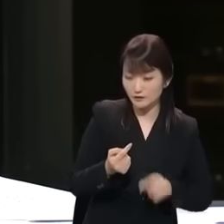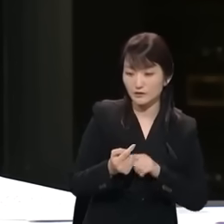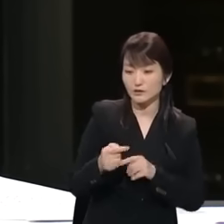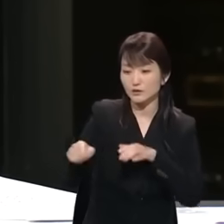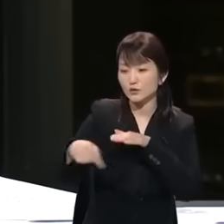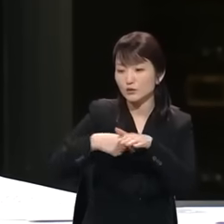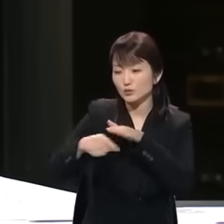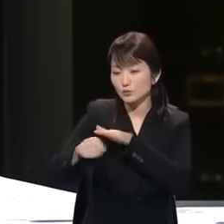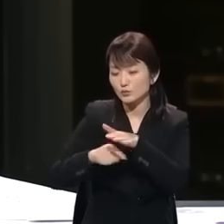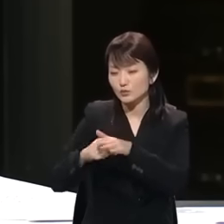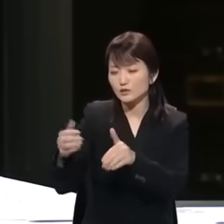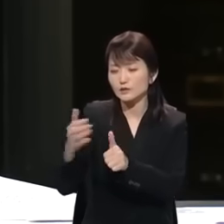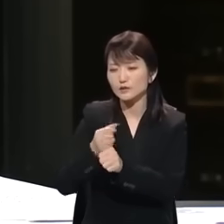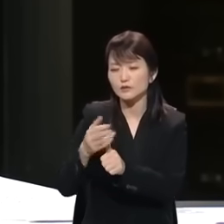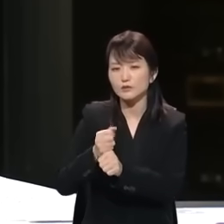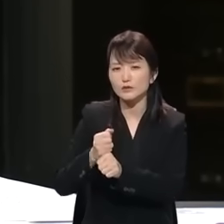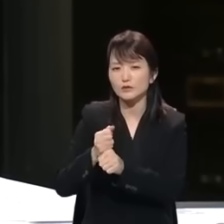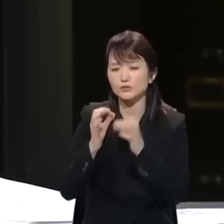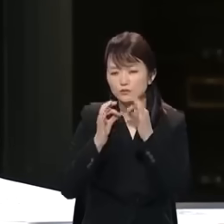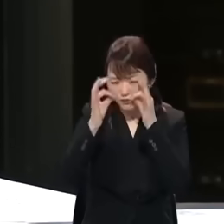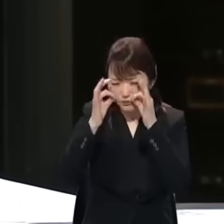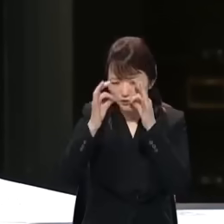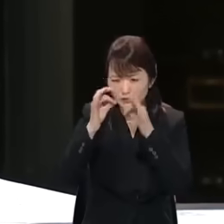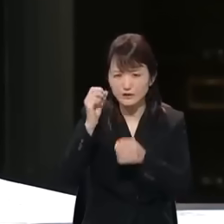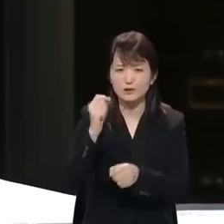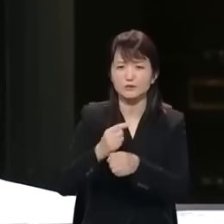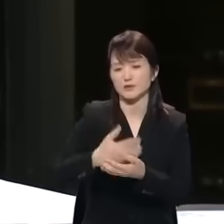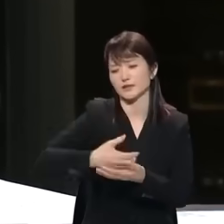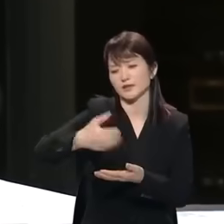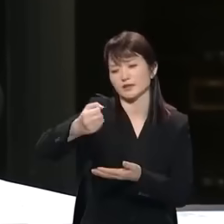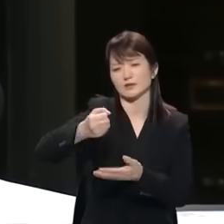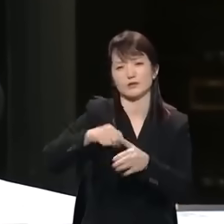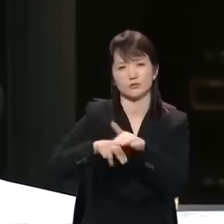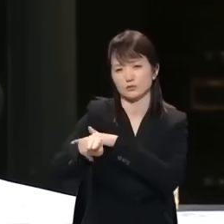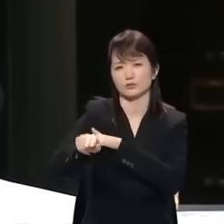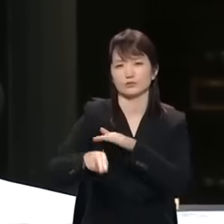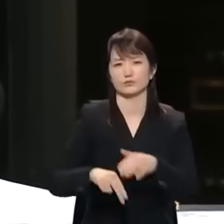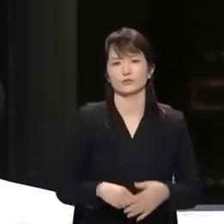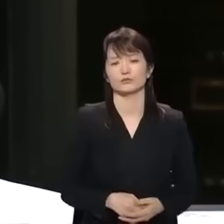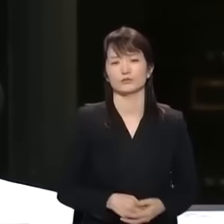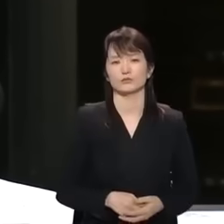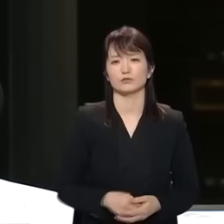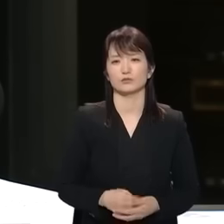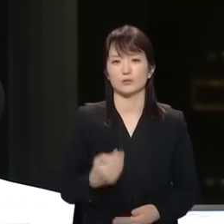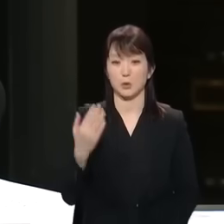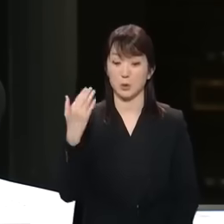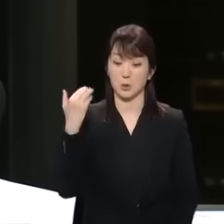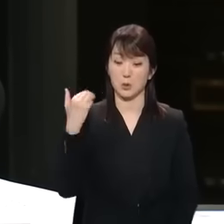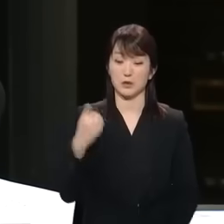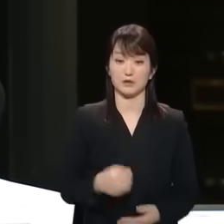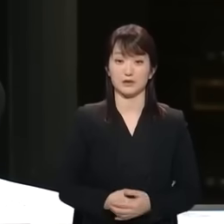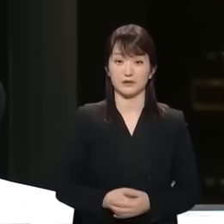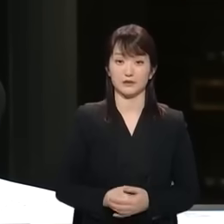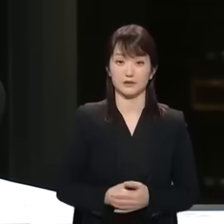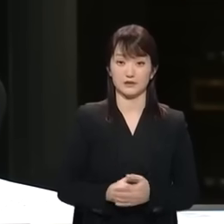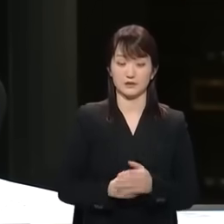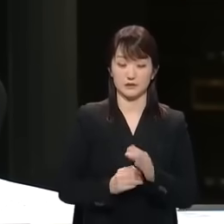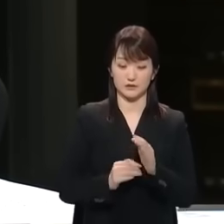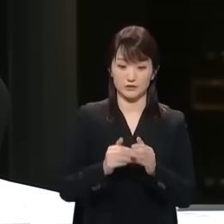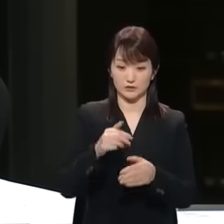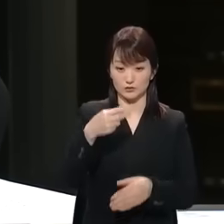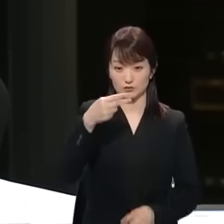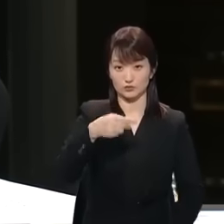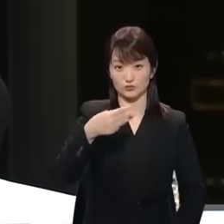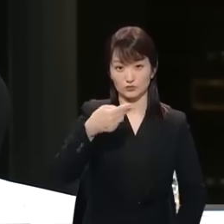썼지만 이미 그냥 다 훑고 매번 가버렸다는 거죠 그런데 얼마 전에이 두릅 도둑과 딱